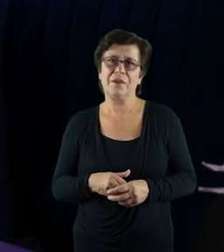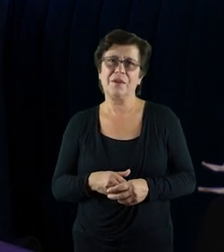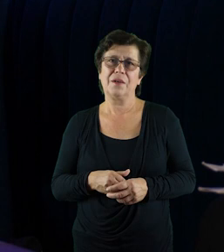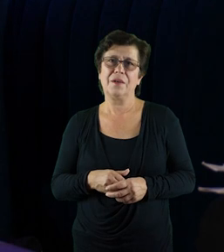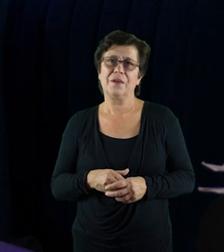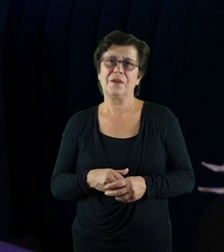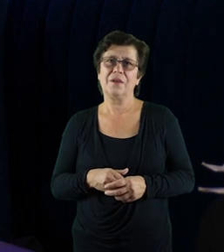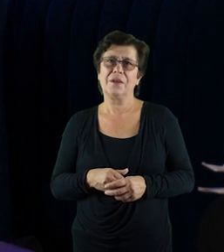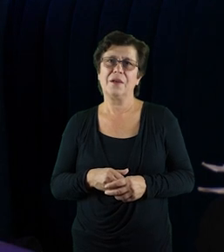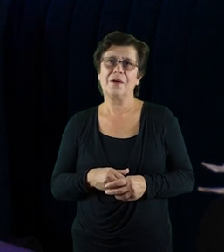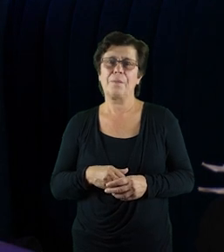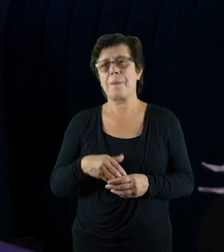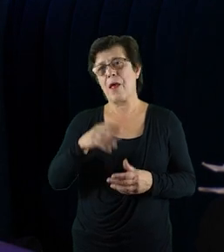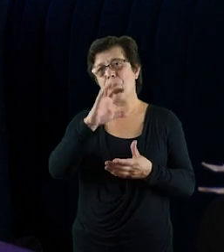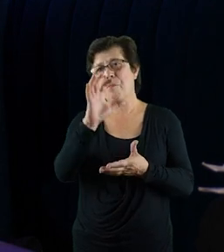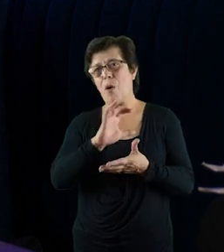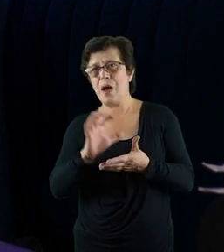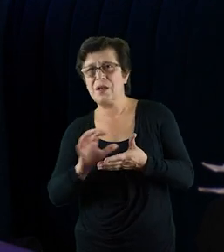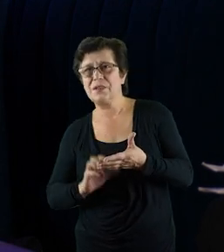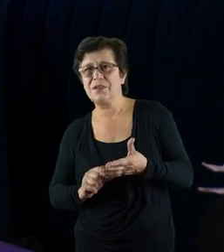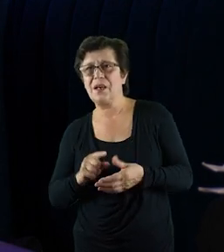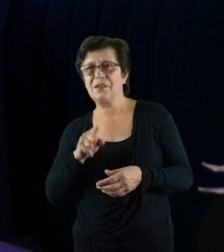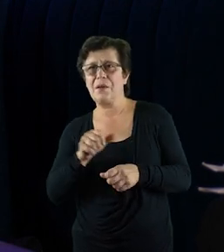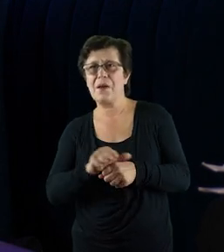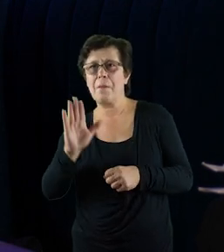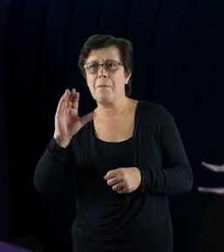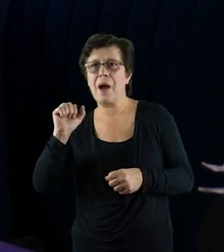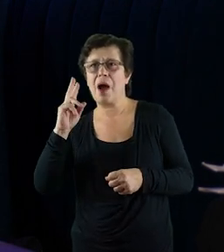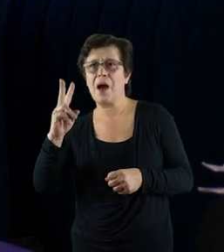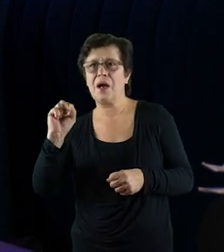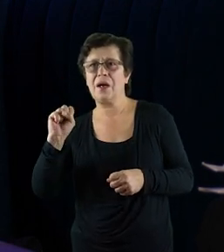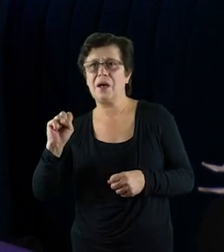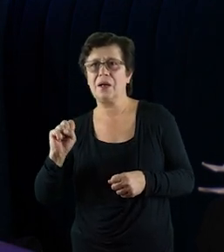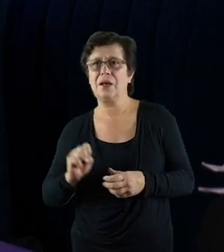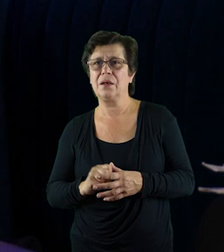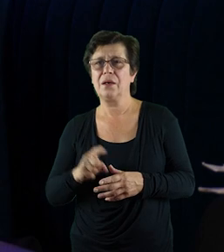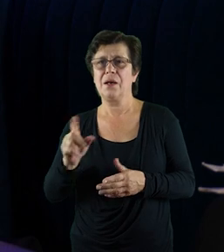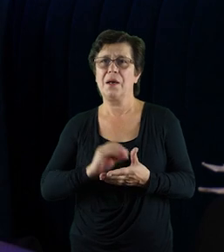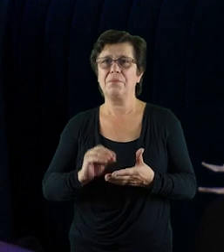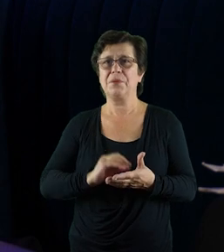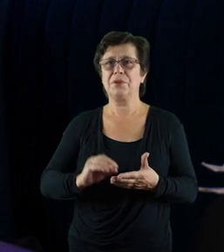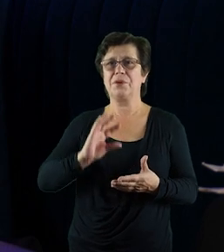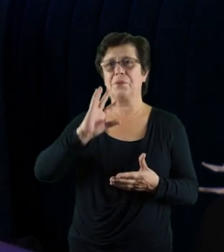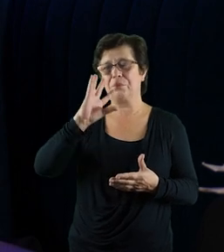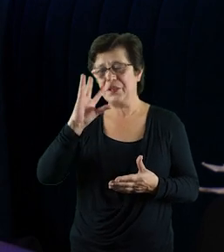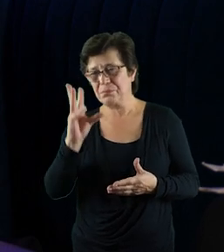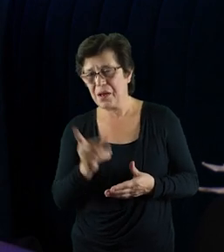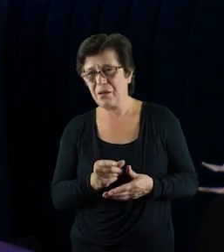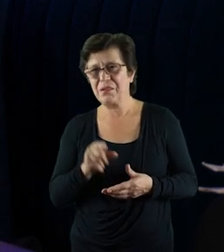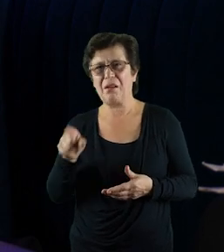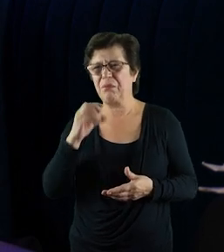Po poezji baroku, tam Baka się pojawia, pisze Przybosz, pięknie nie zbrzydniesz